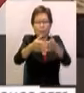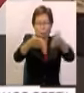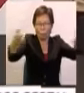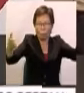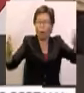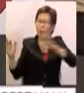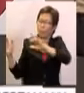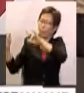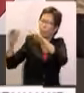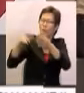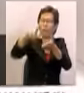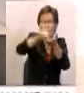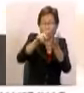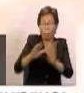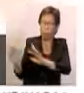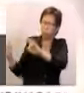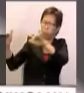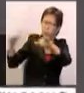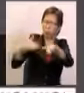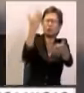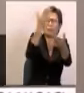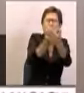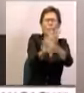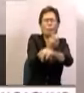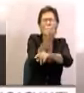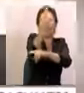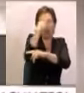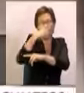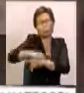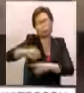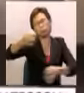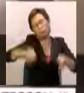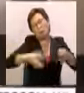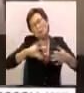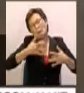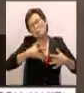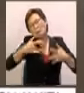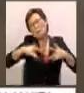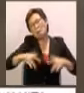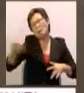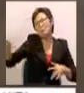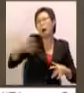berkumpul seawal 8 pagi hingga 12 tengah hari untuk prosiding hampa selepas